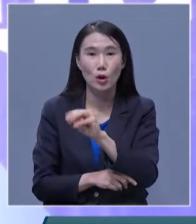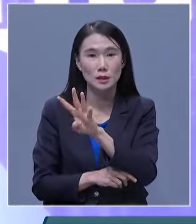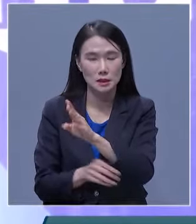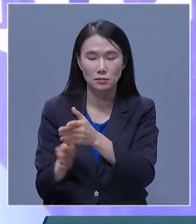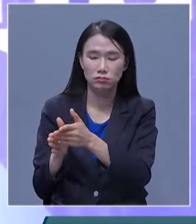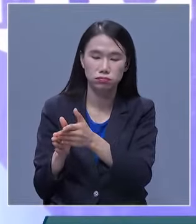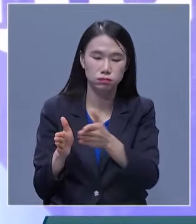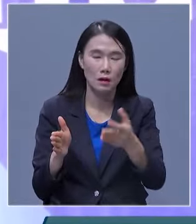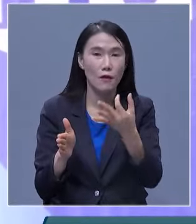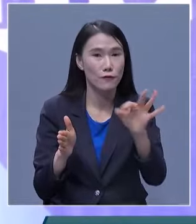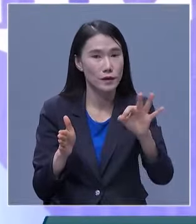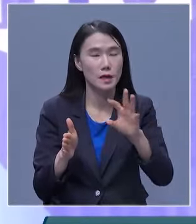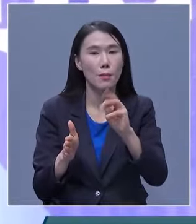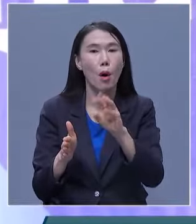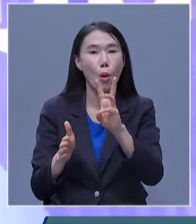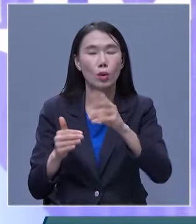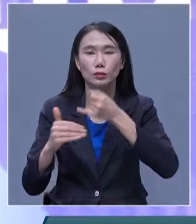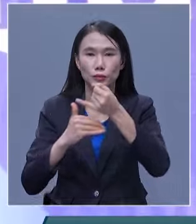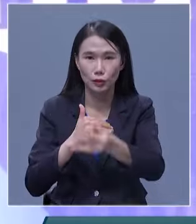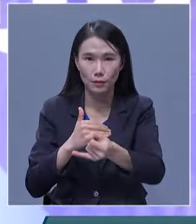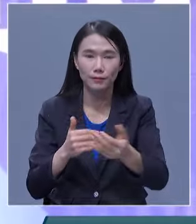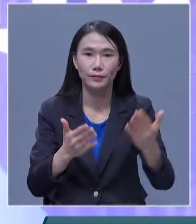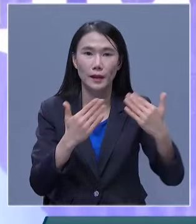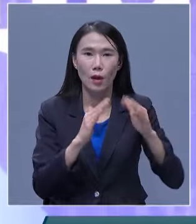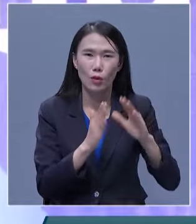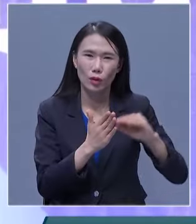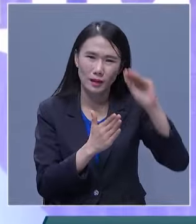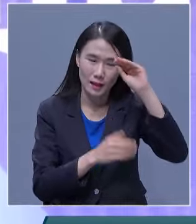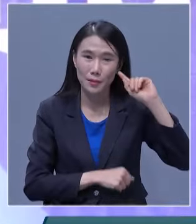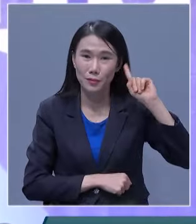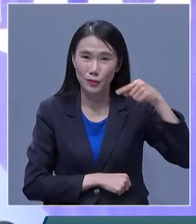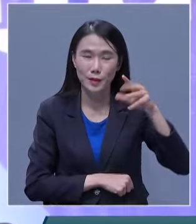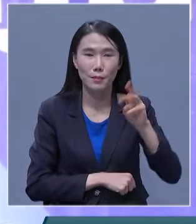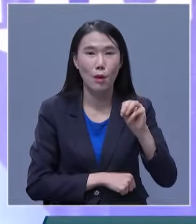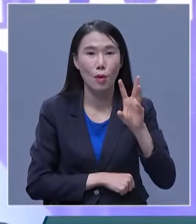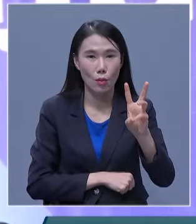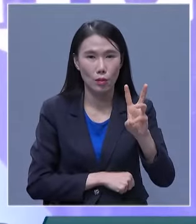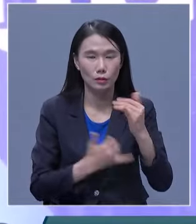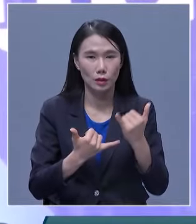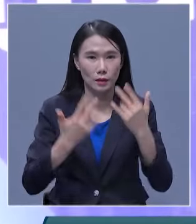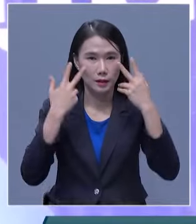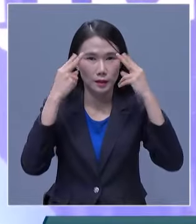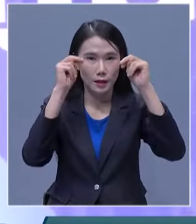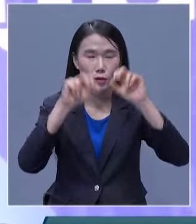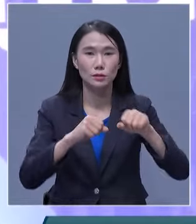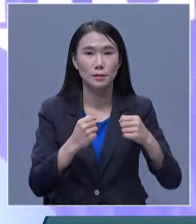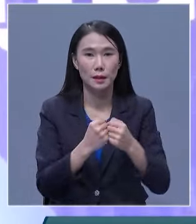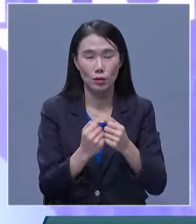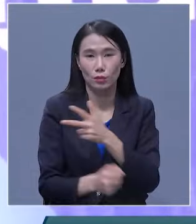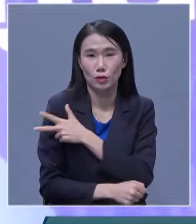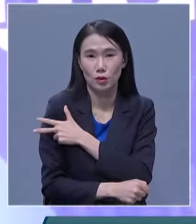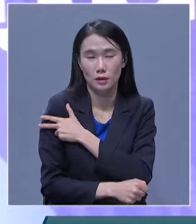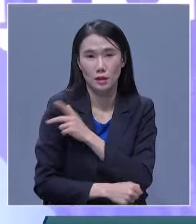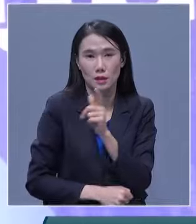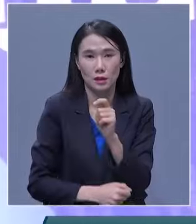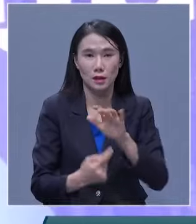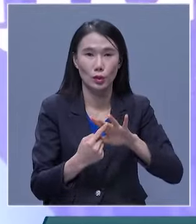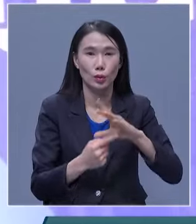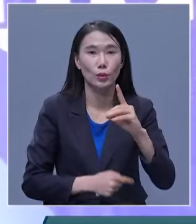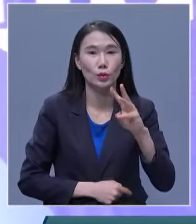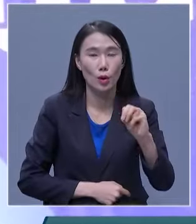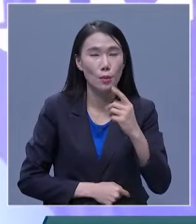จนจบม.6ส่วนนักเรียนที่อยู่ม.6ปัจจุบันนี้ก็ทางท่านนายกสมาคมท่านดร.อุดมโปร่งฟ้าก็มีดำริว่าจะ